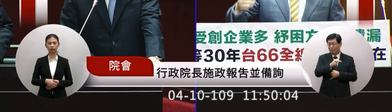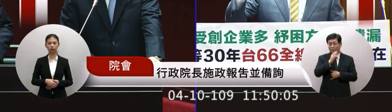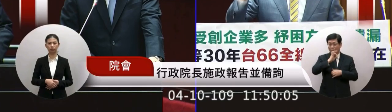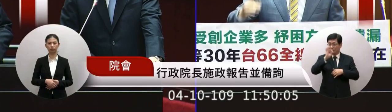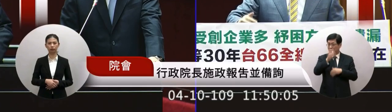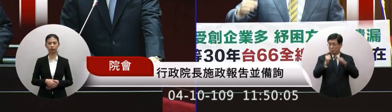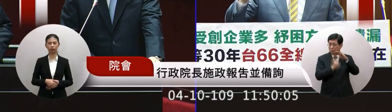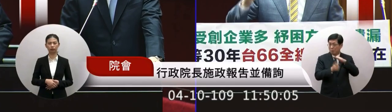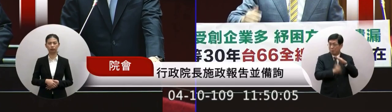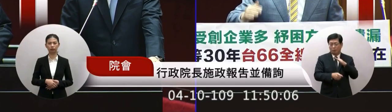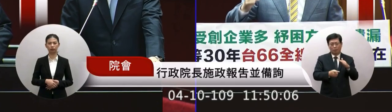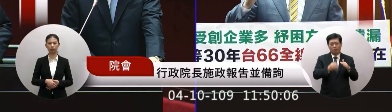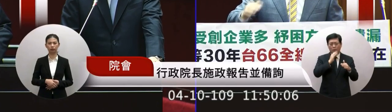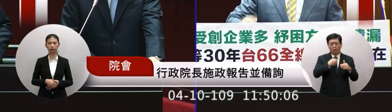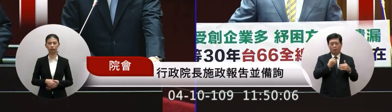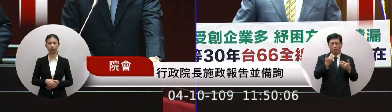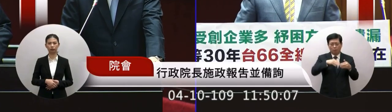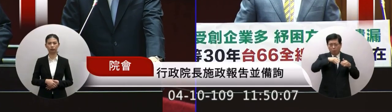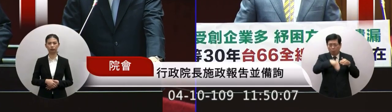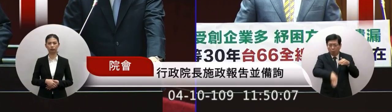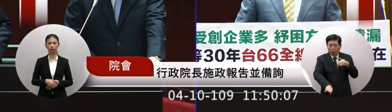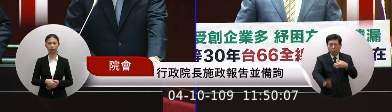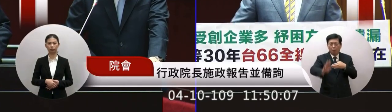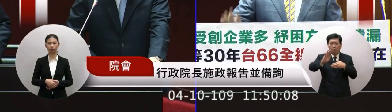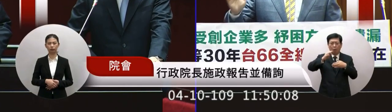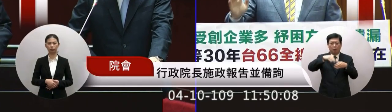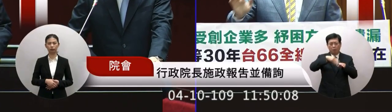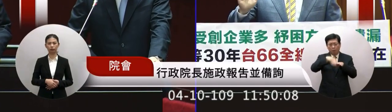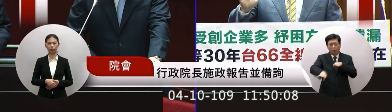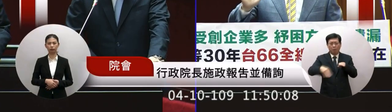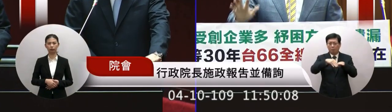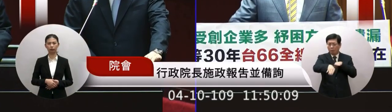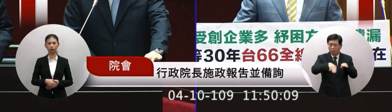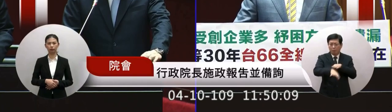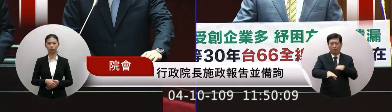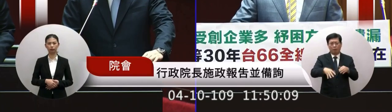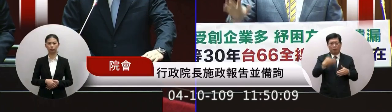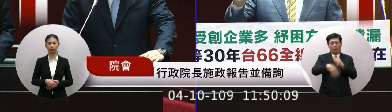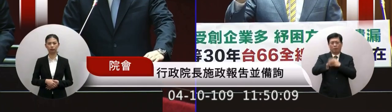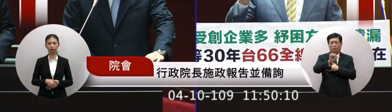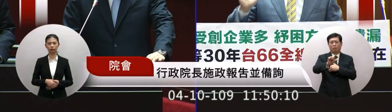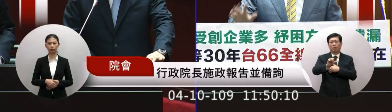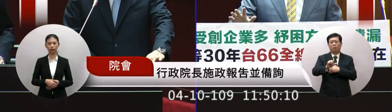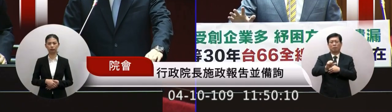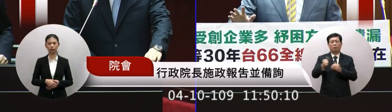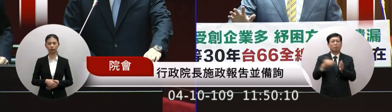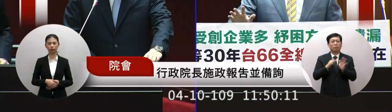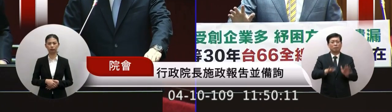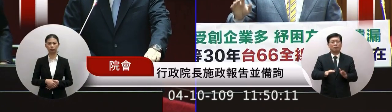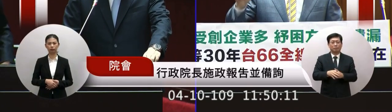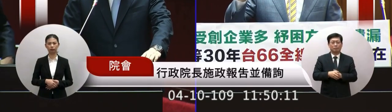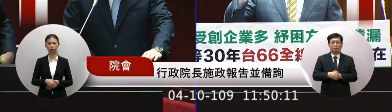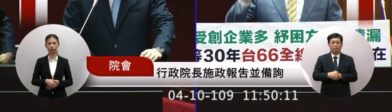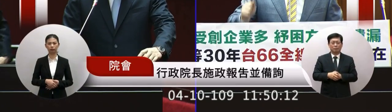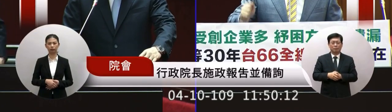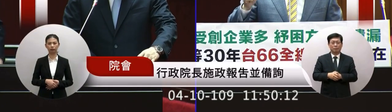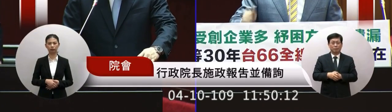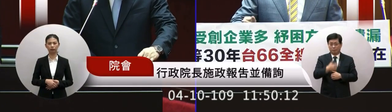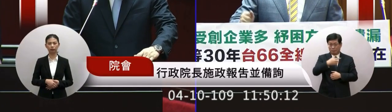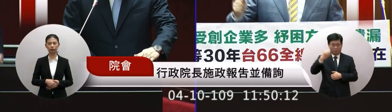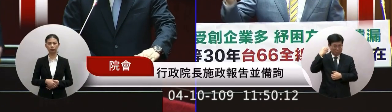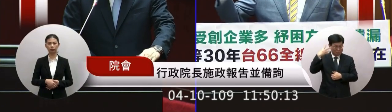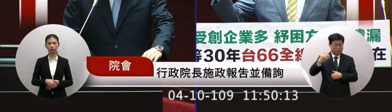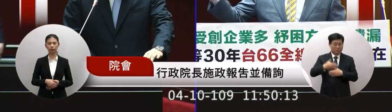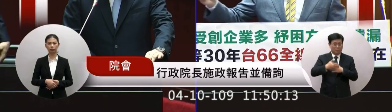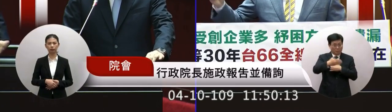速道路这么多个平面的交流道，好，到现在还剩5个，好，而且我们到现在啊，最新的